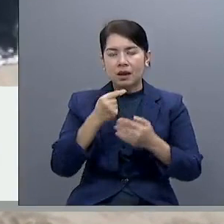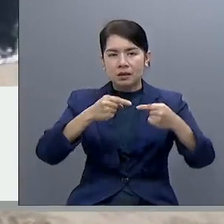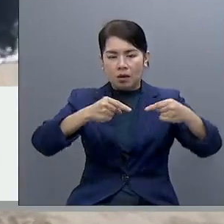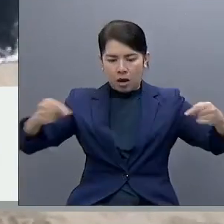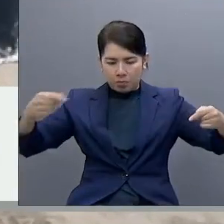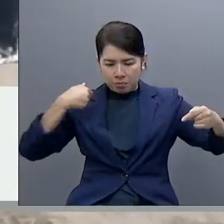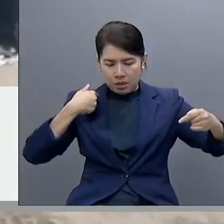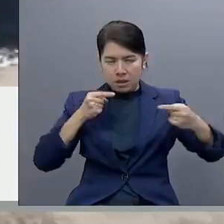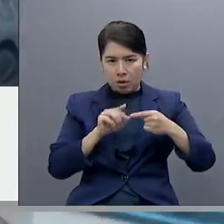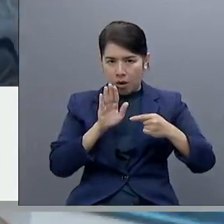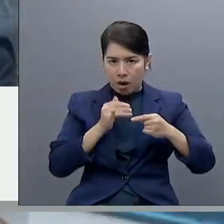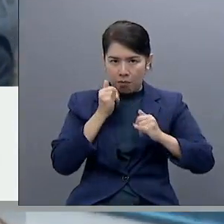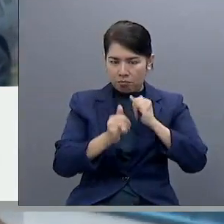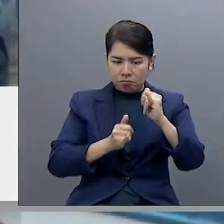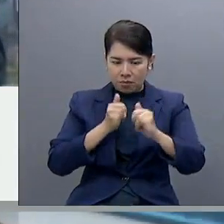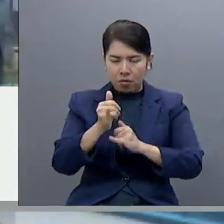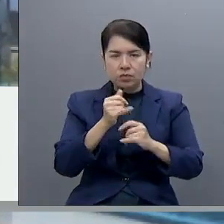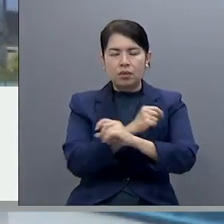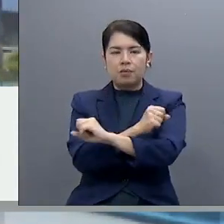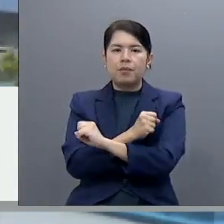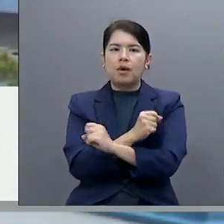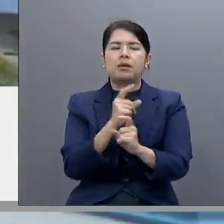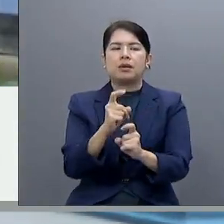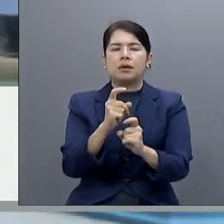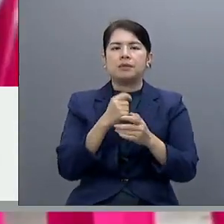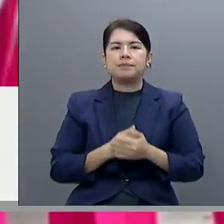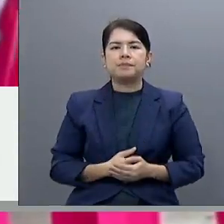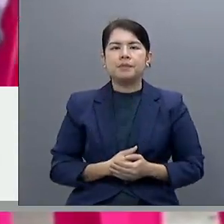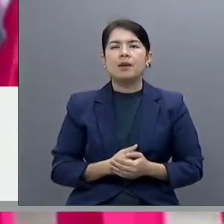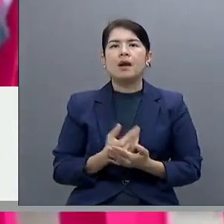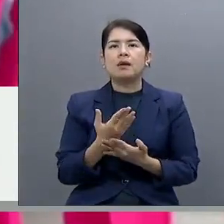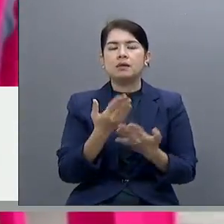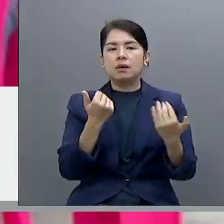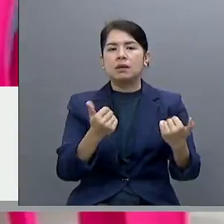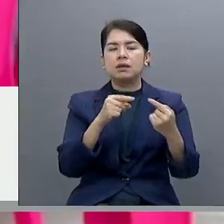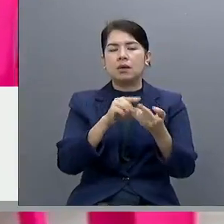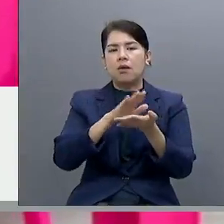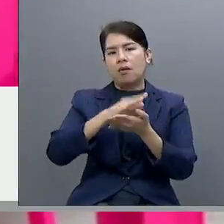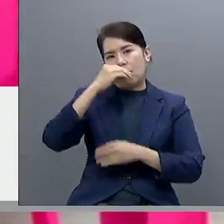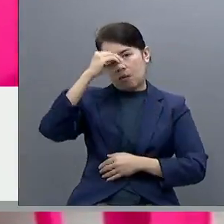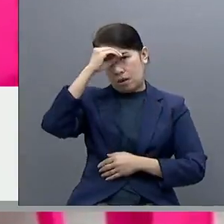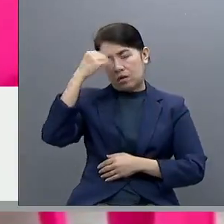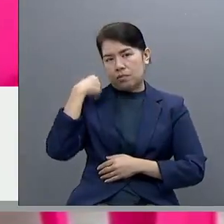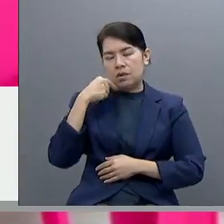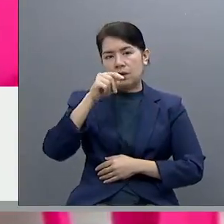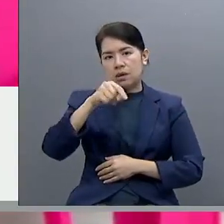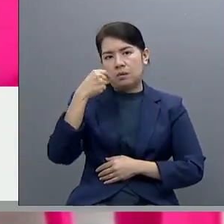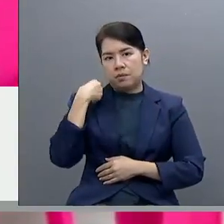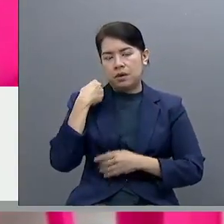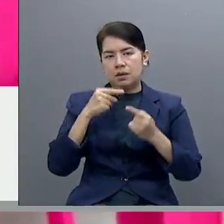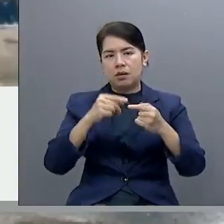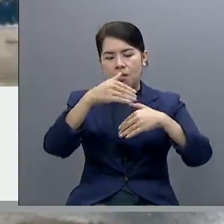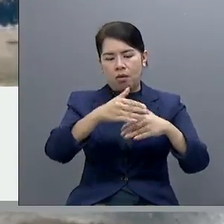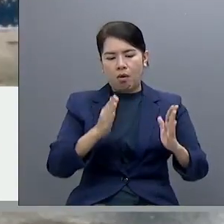ที่อันตรายไม่ให้ใครเข้าไปที่บริเวณนั้นนะคะเบื้องต้นโรงเรียนจะใช้พื้นที่ภายในโรงเรียนอย่างเช่นหอประชุมล